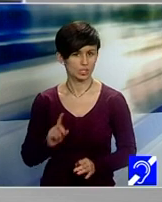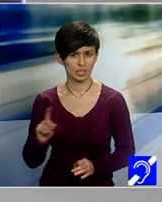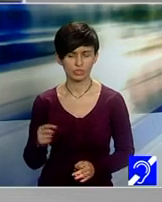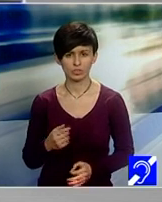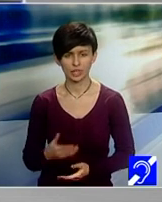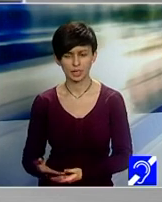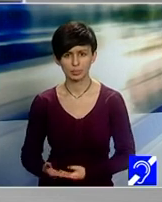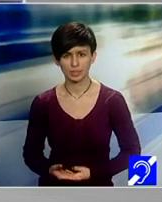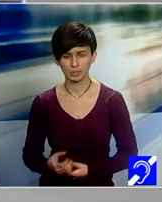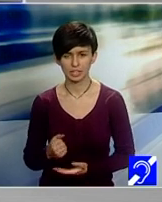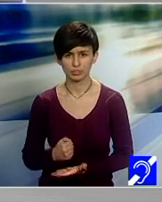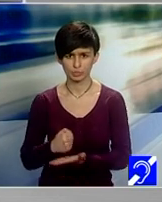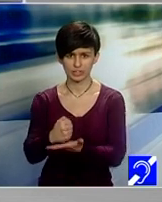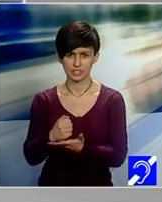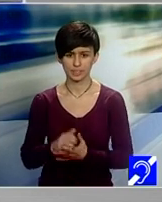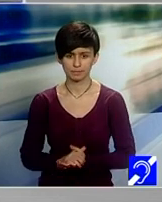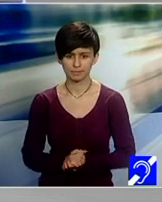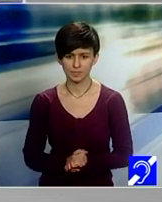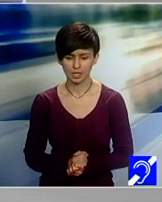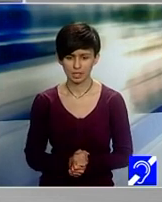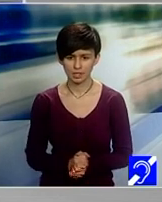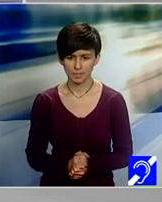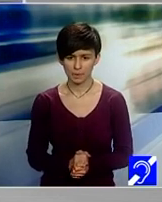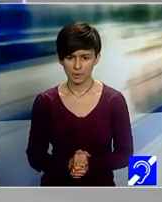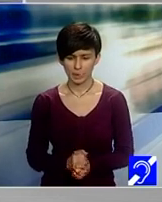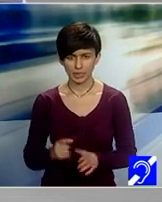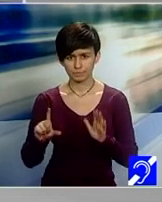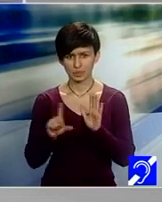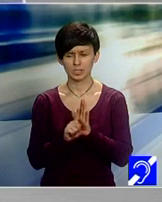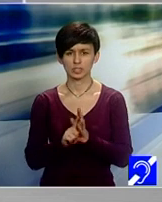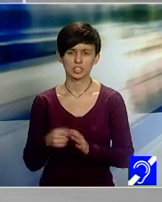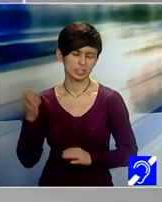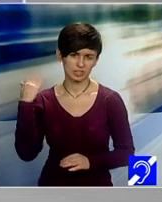subvenție. Incredibil. Asta e un fapt. Legislația există